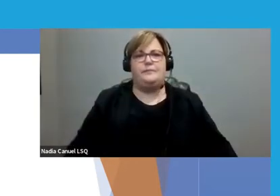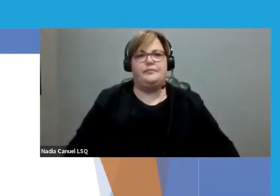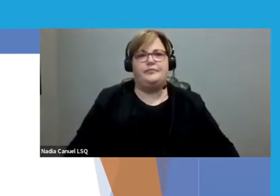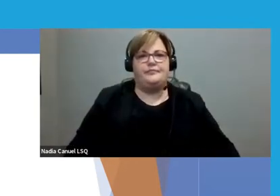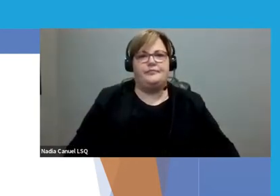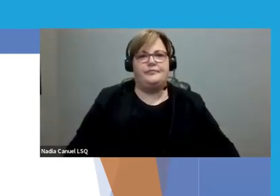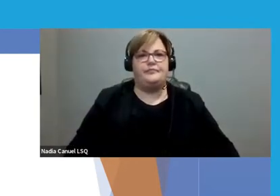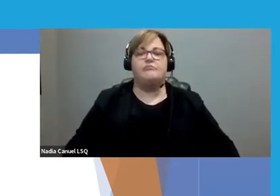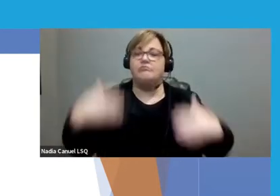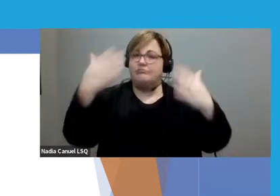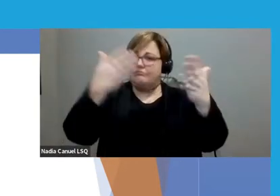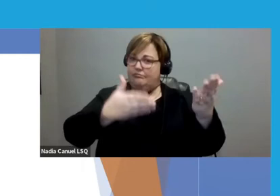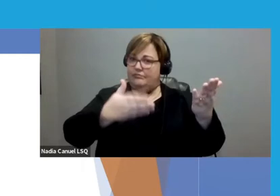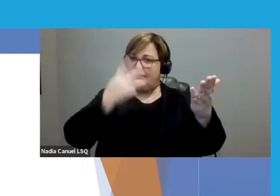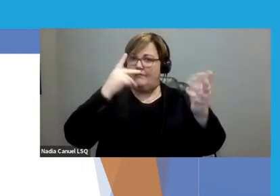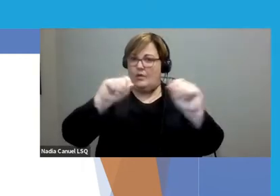Donc,